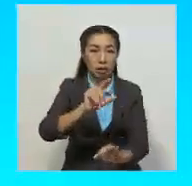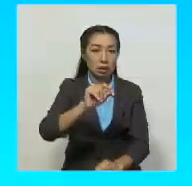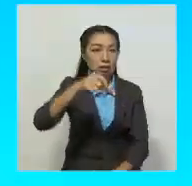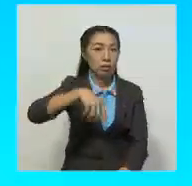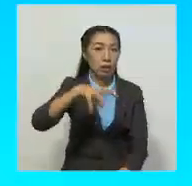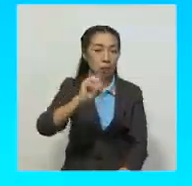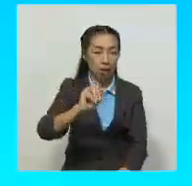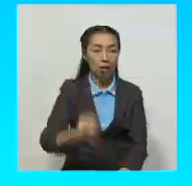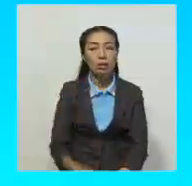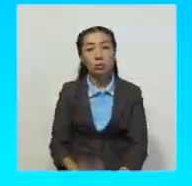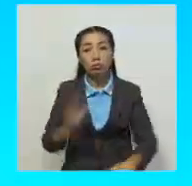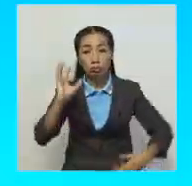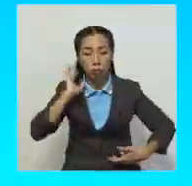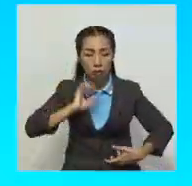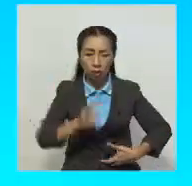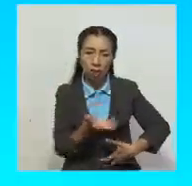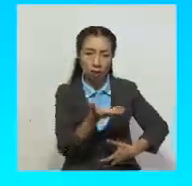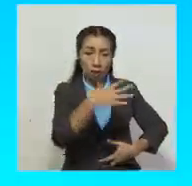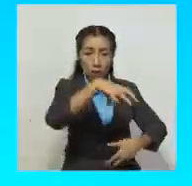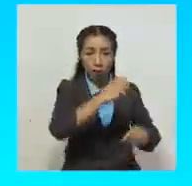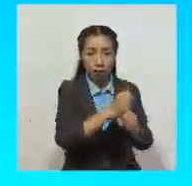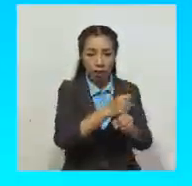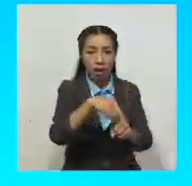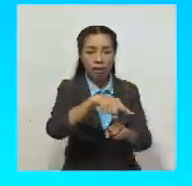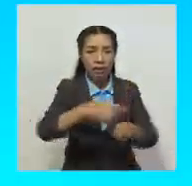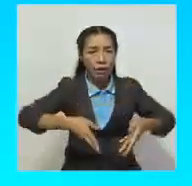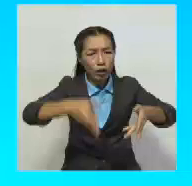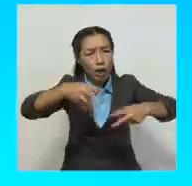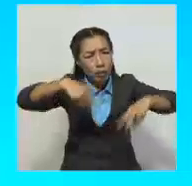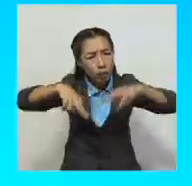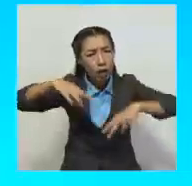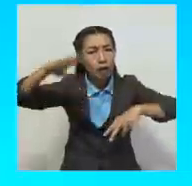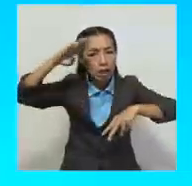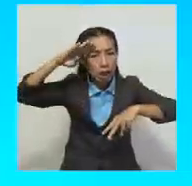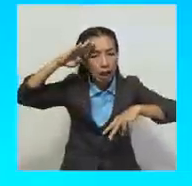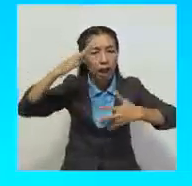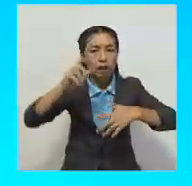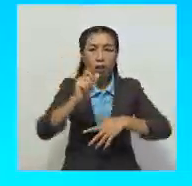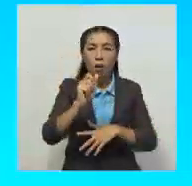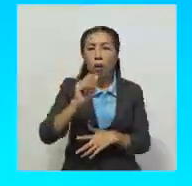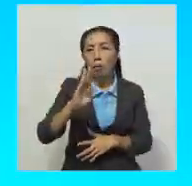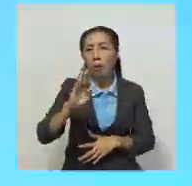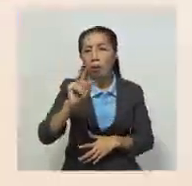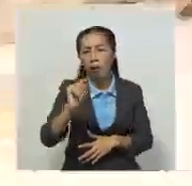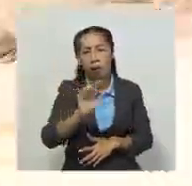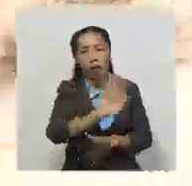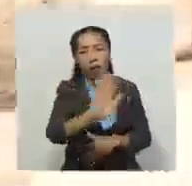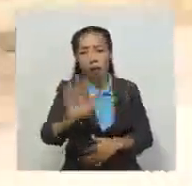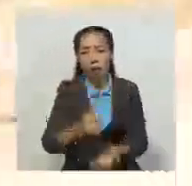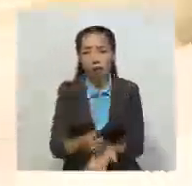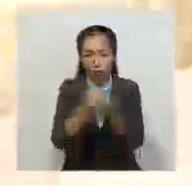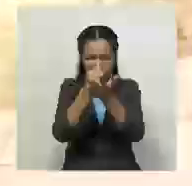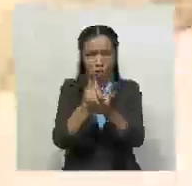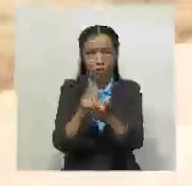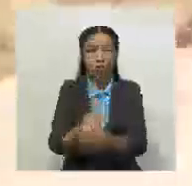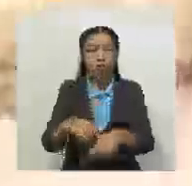ติเมตรค่ะทางจังหวัดก็ได้ประสานหน่วยงานที่เกี่ยวข้องนะคะทั้งฝ่ายปกครองทหารองค์กรบริหารส่วนตำบลในท้องที่ให้เร่งระ